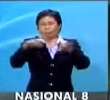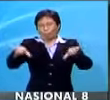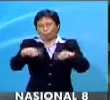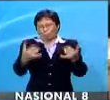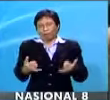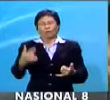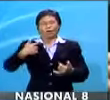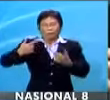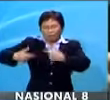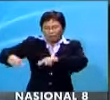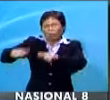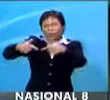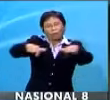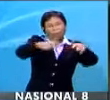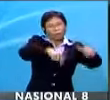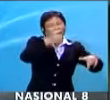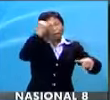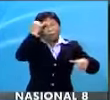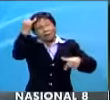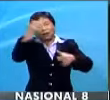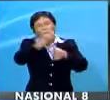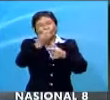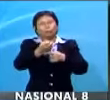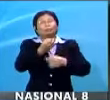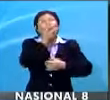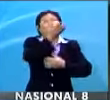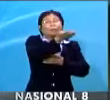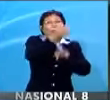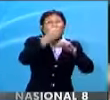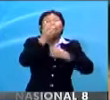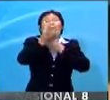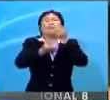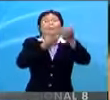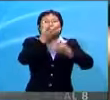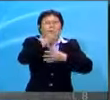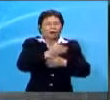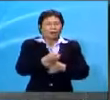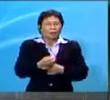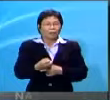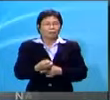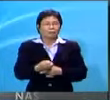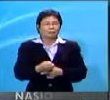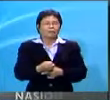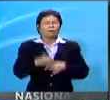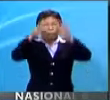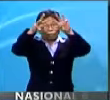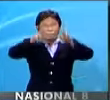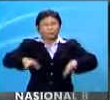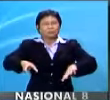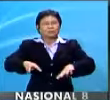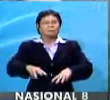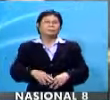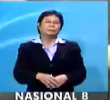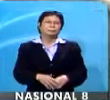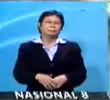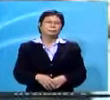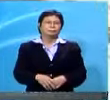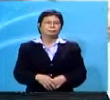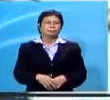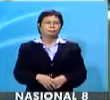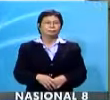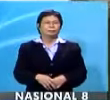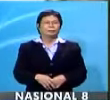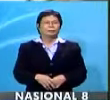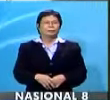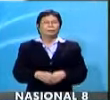we allow Any idea or any Project to really flow as F as